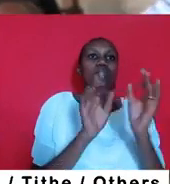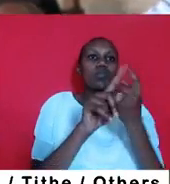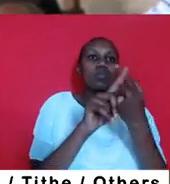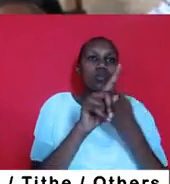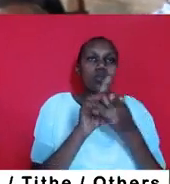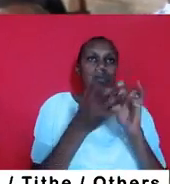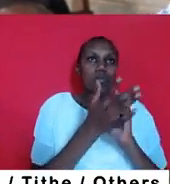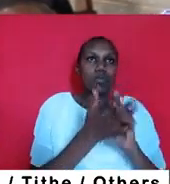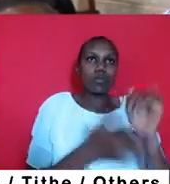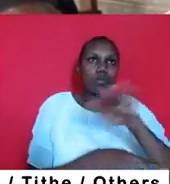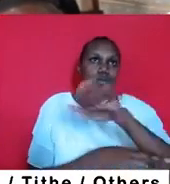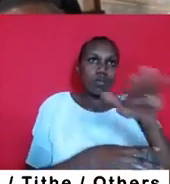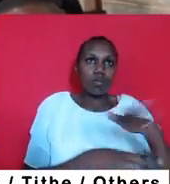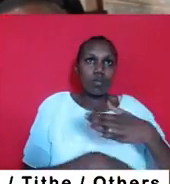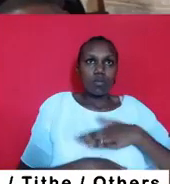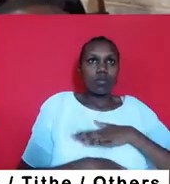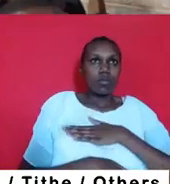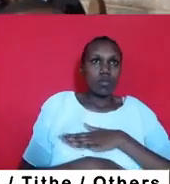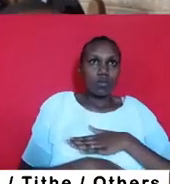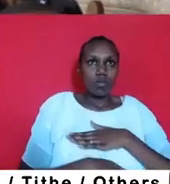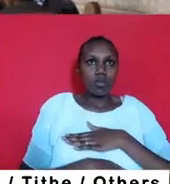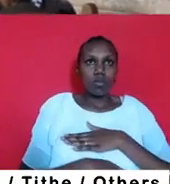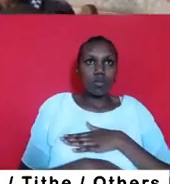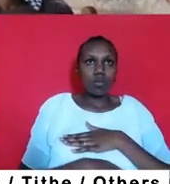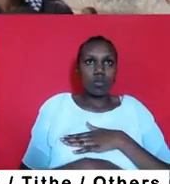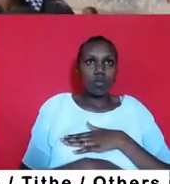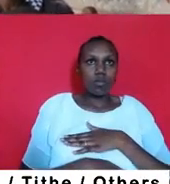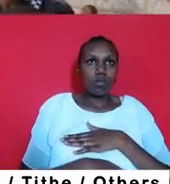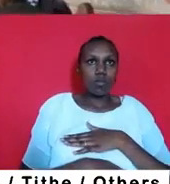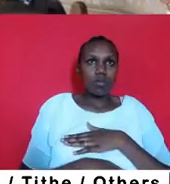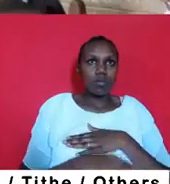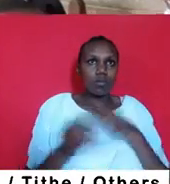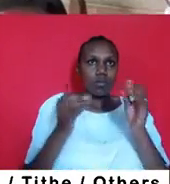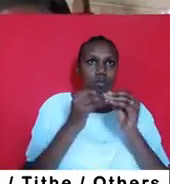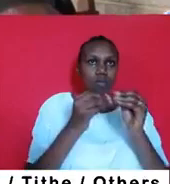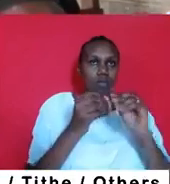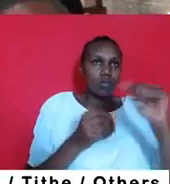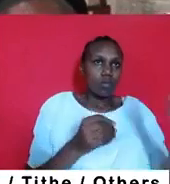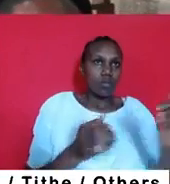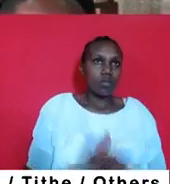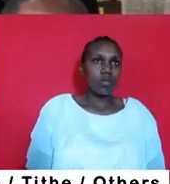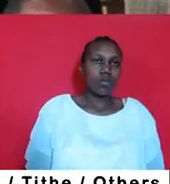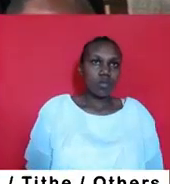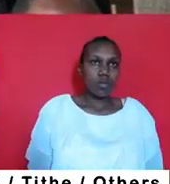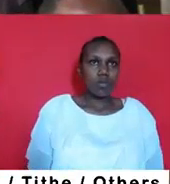huo, tafadhali tuangalie yale.